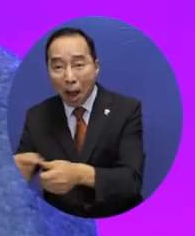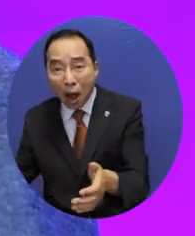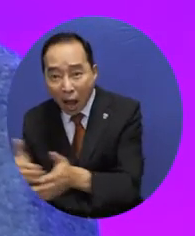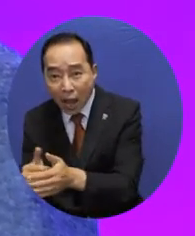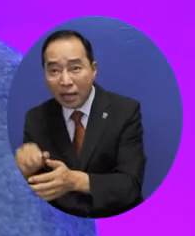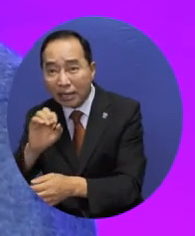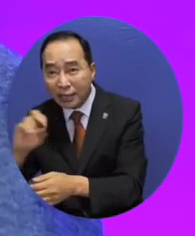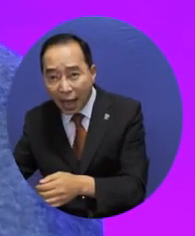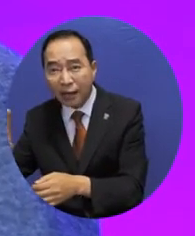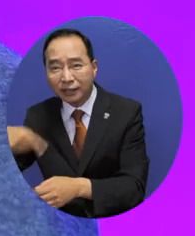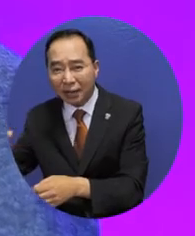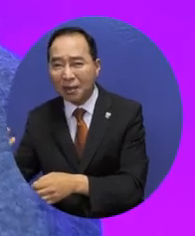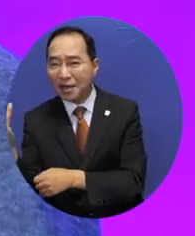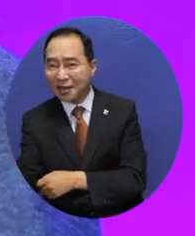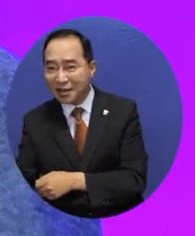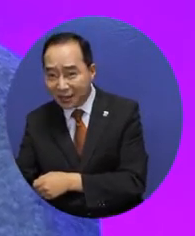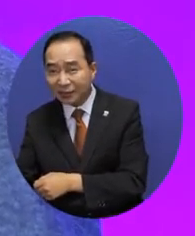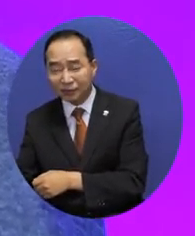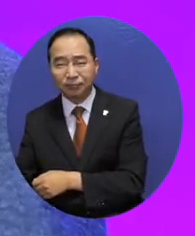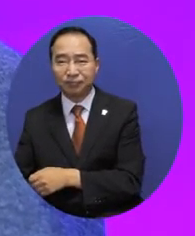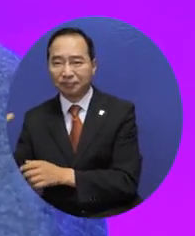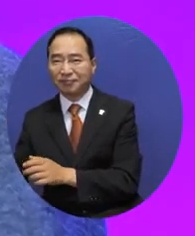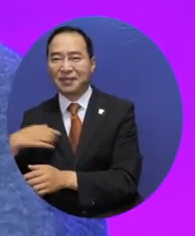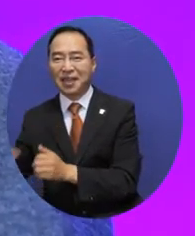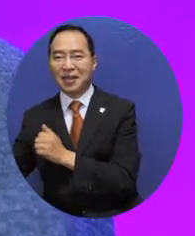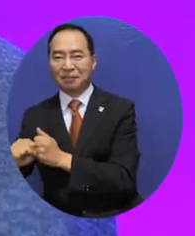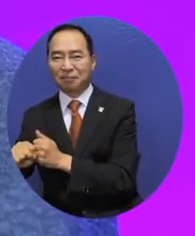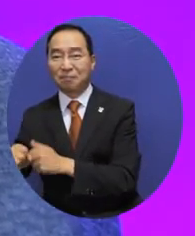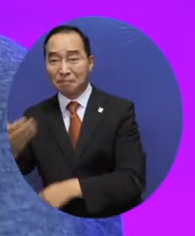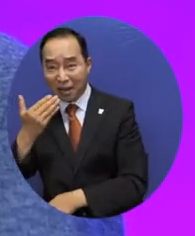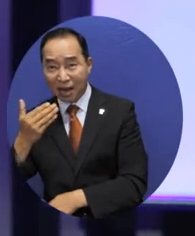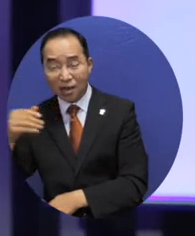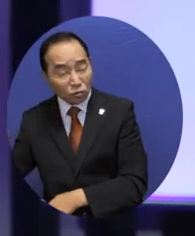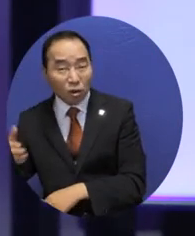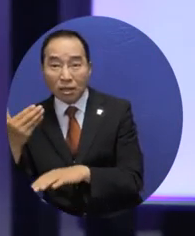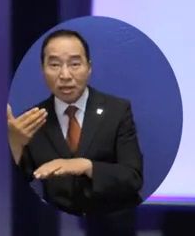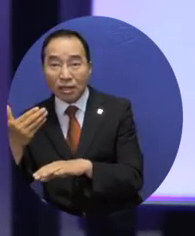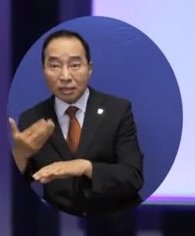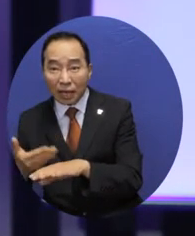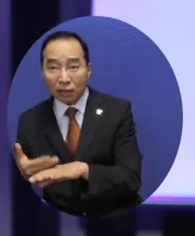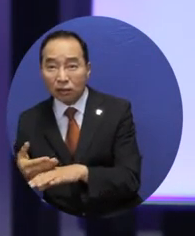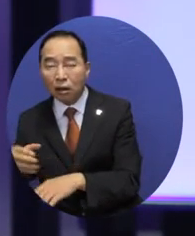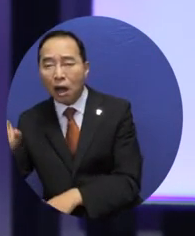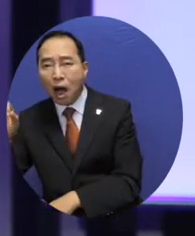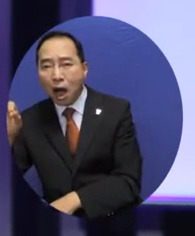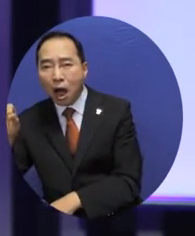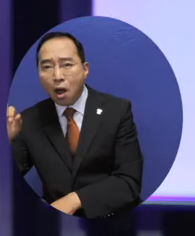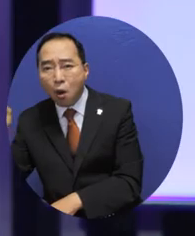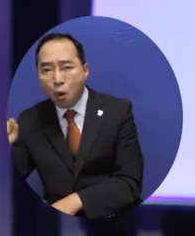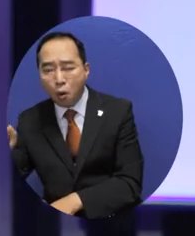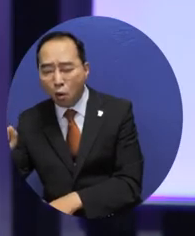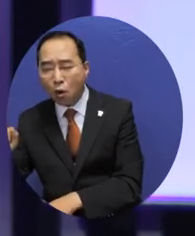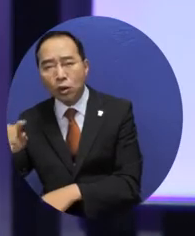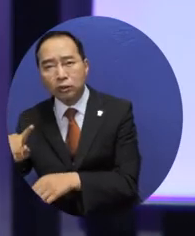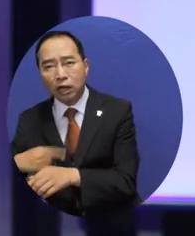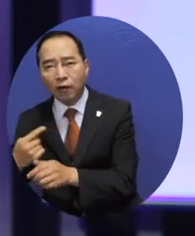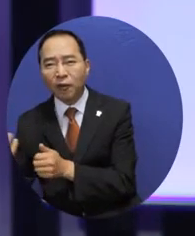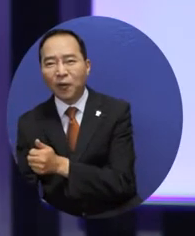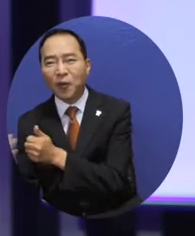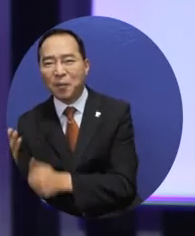죽여야만이 암컷들의 발정 시기가 앞당겨지기 때문입니다. 그런 것처럼 인간 또한 그런 이기적 유전자를 갖고